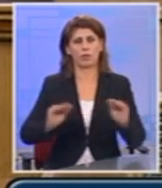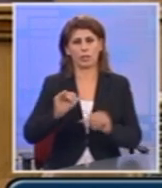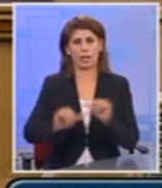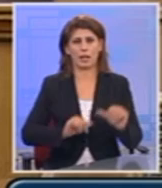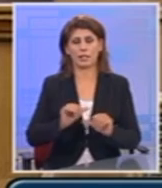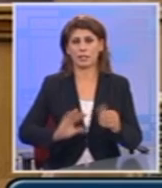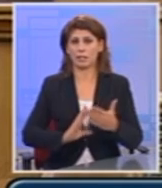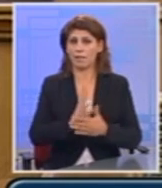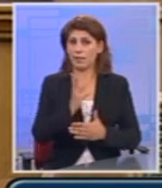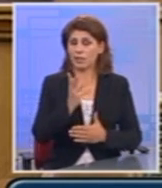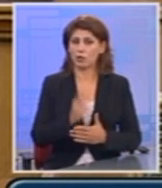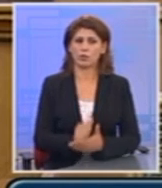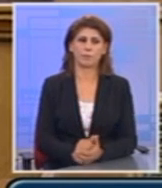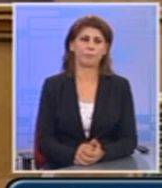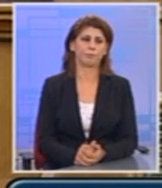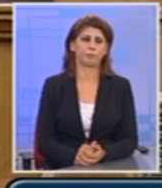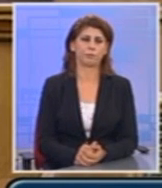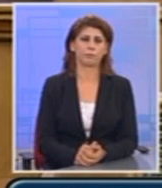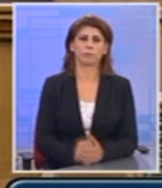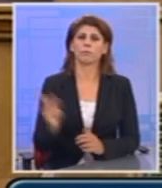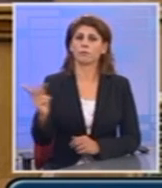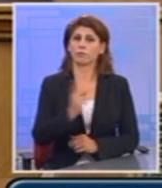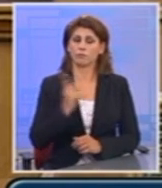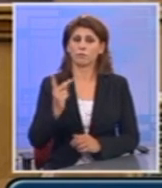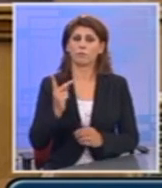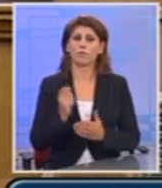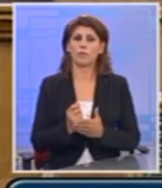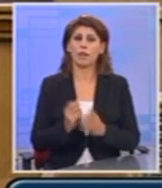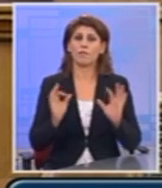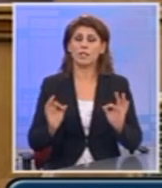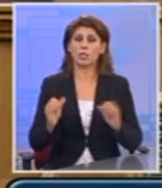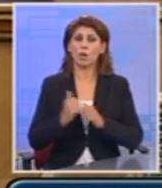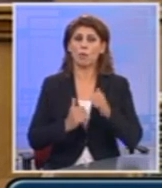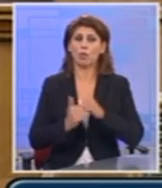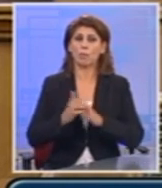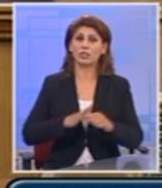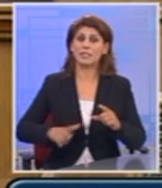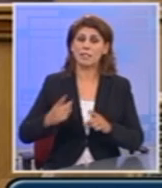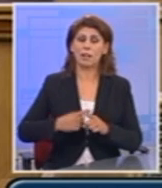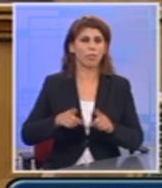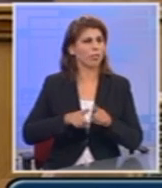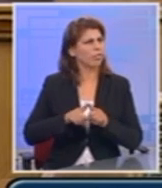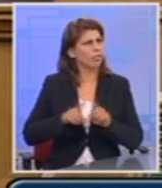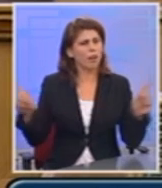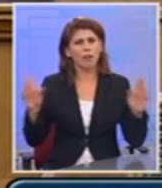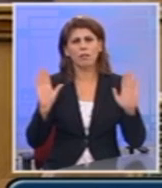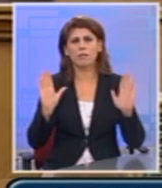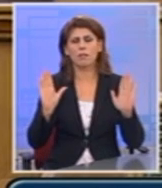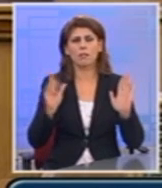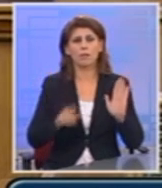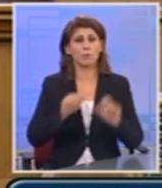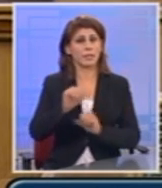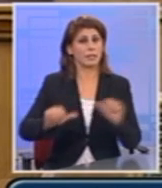βελτίωση της των κοινωνικών ή και φυσικών υποδομών της χώρας δεν έχει να κάνει τίποτα με την